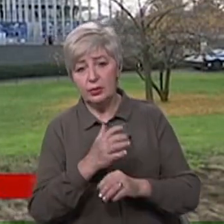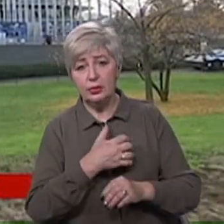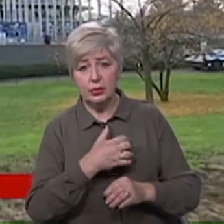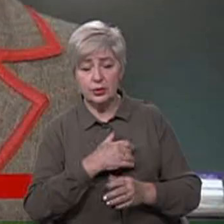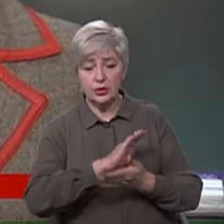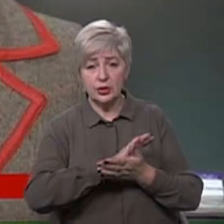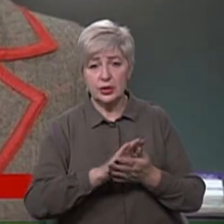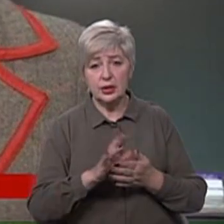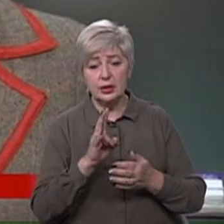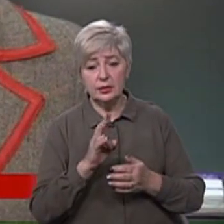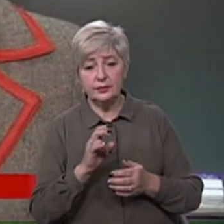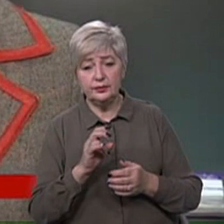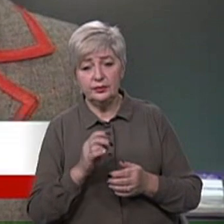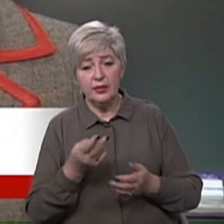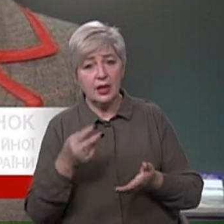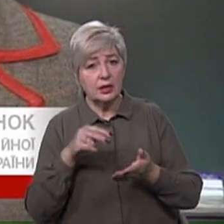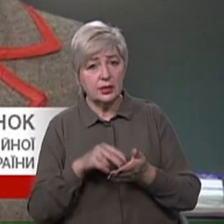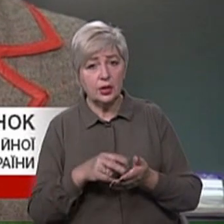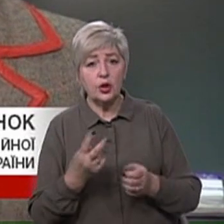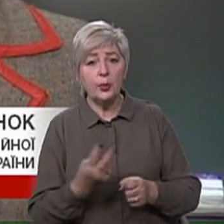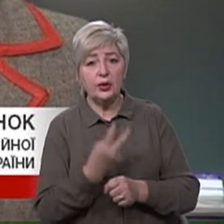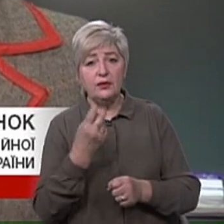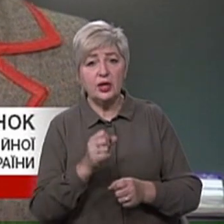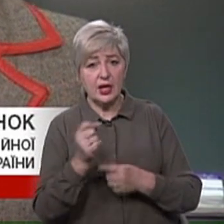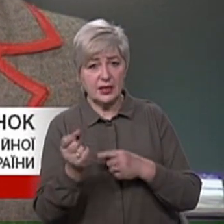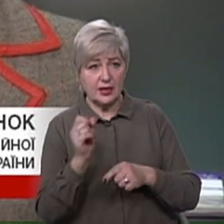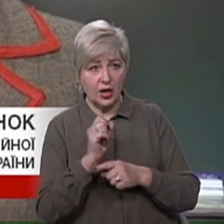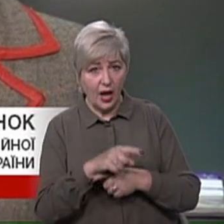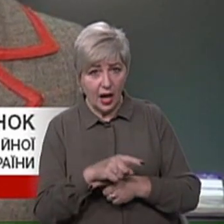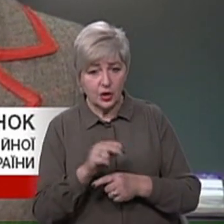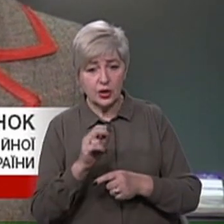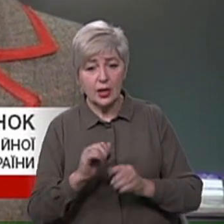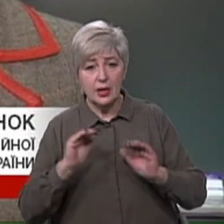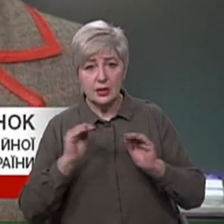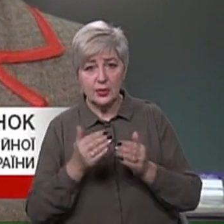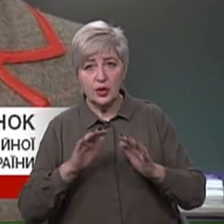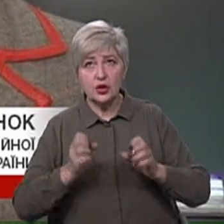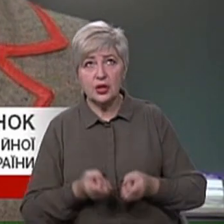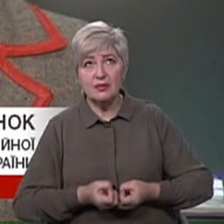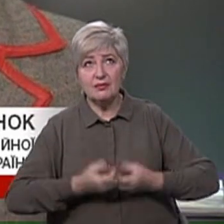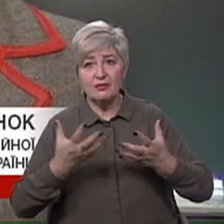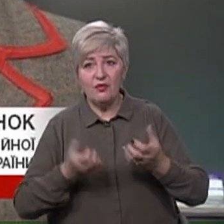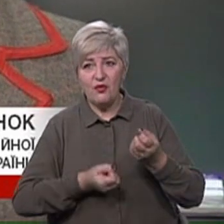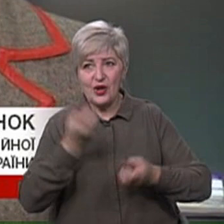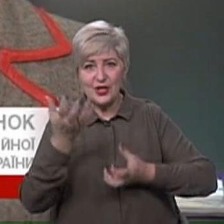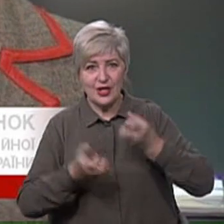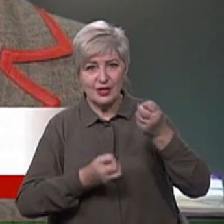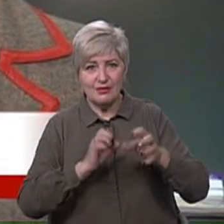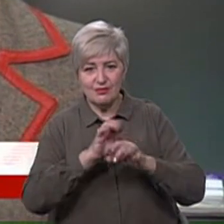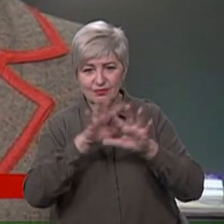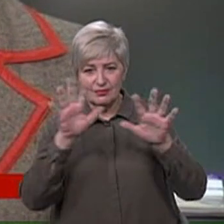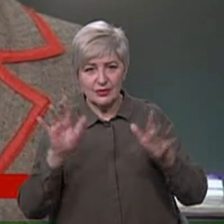нейтральному континенті. Стоїть задача подвійна. З одного боку зменшити існуючі викиди, з іншого боку запровадити